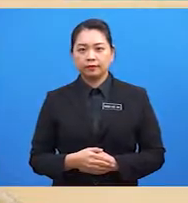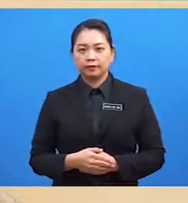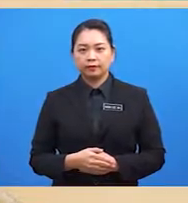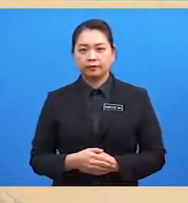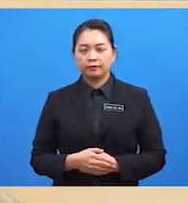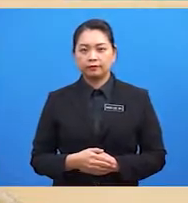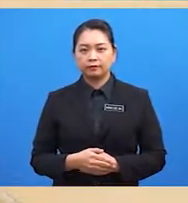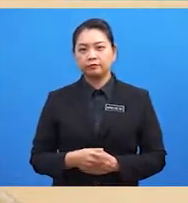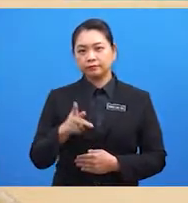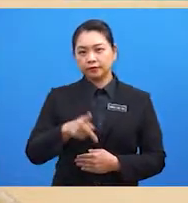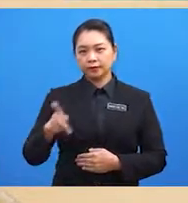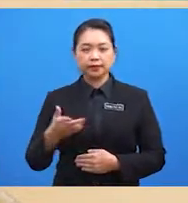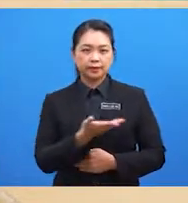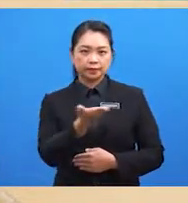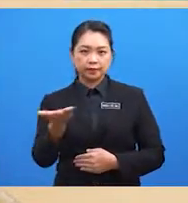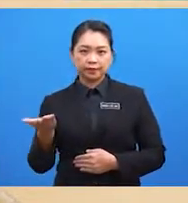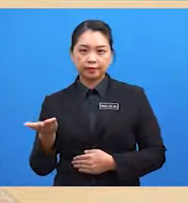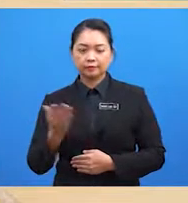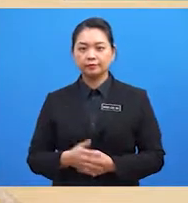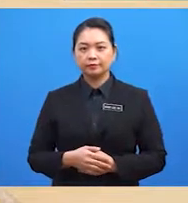Anak-anak pelajar sekalian,